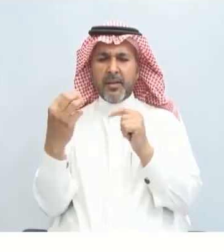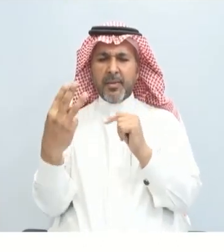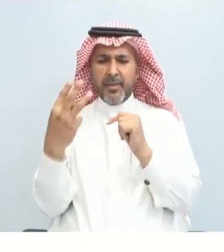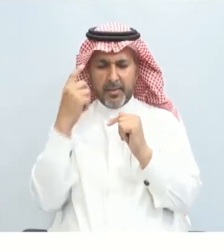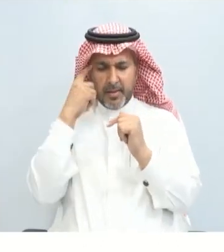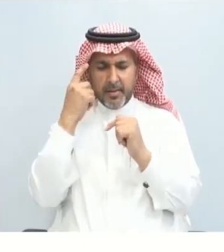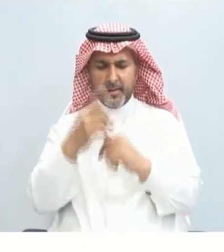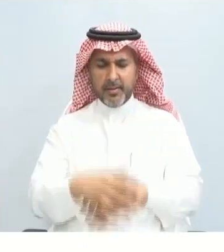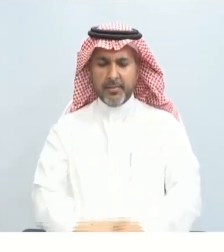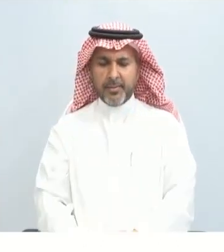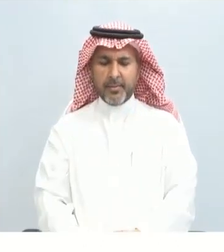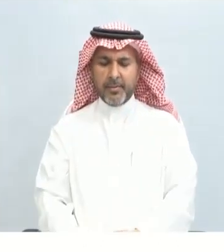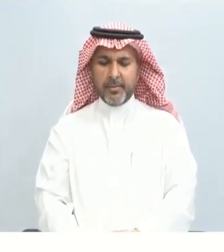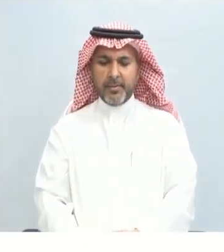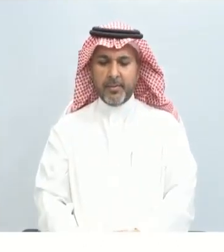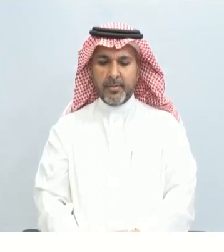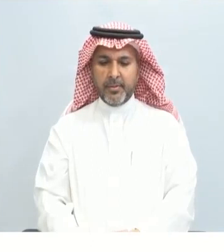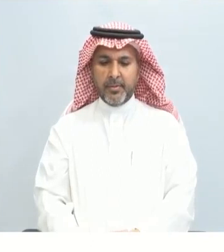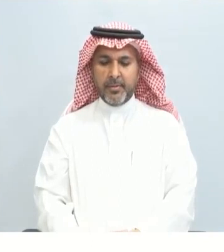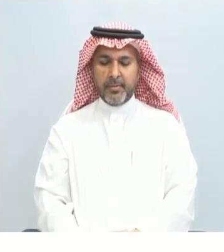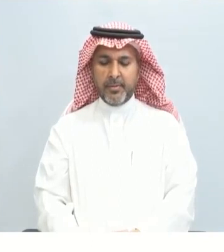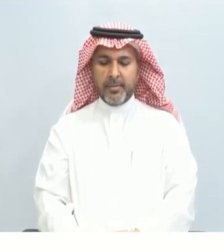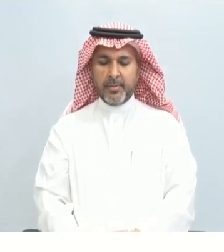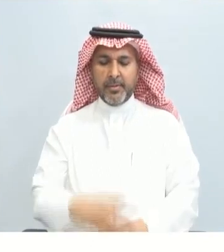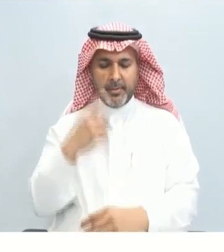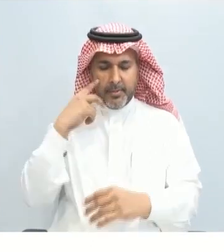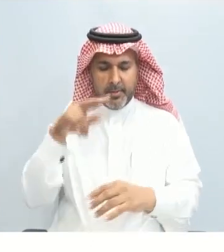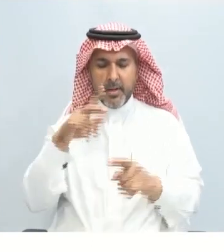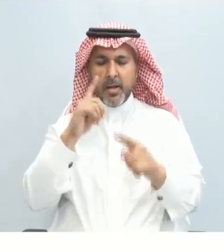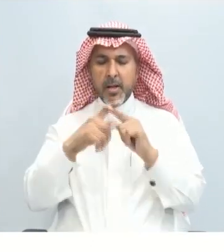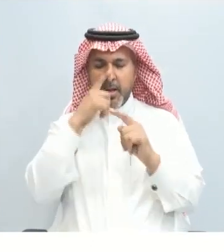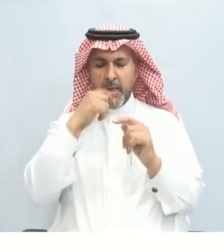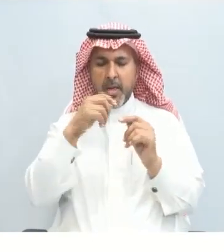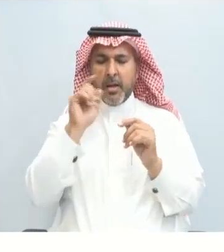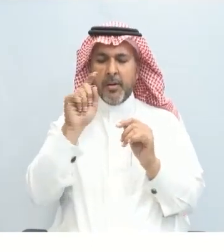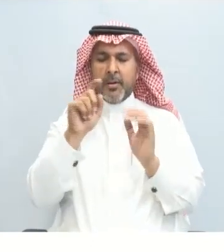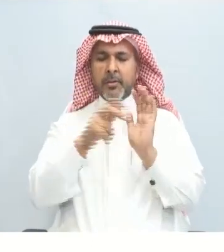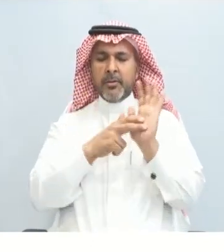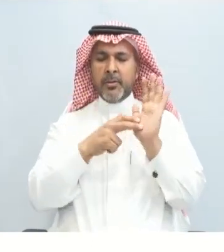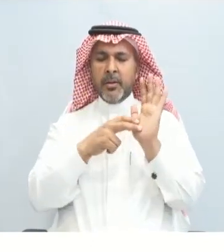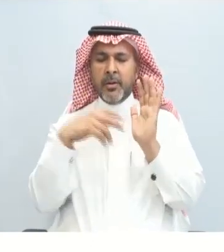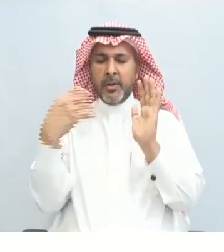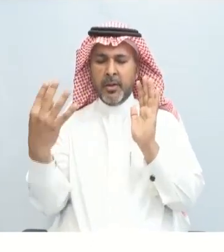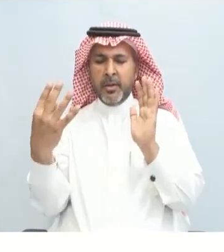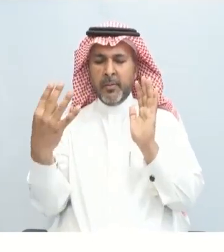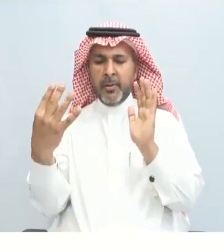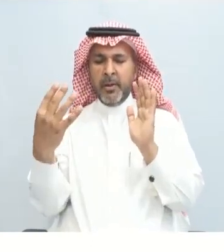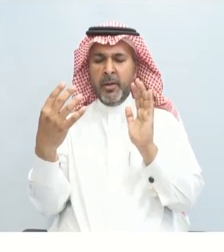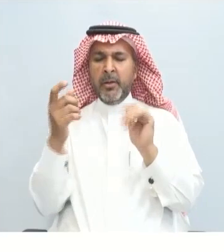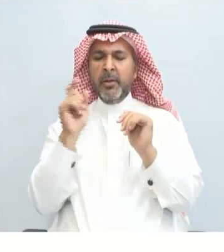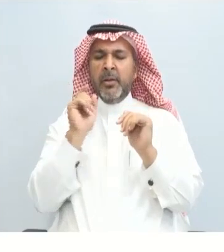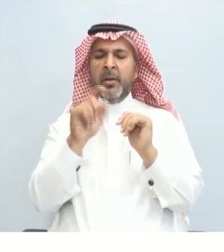ا والموجب واح الان بقول اما اكس ناقص 4 تساوي صفر وبالتالي الاكس تساوي